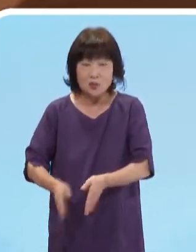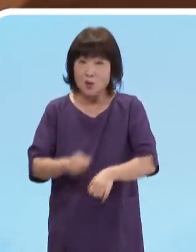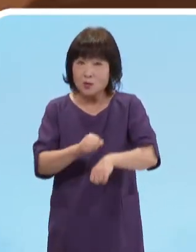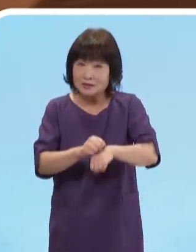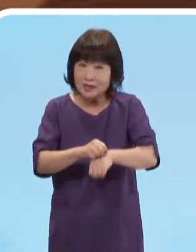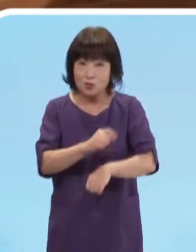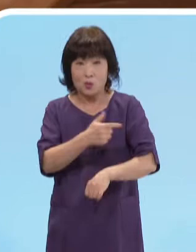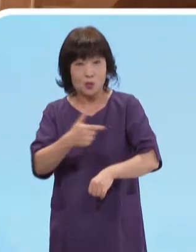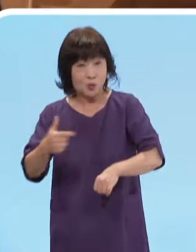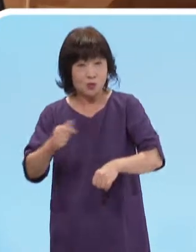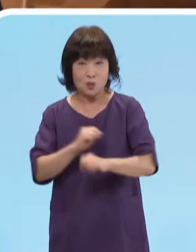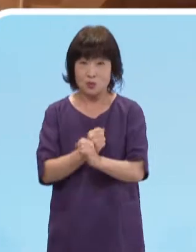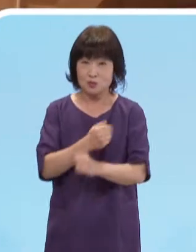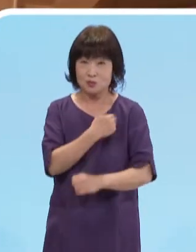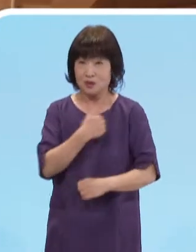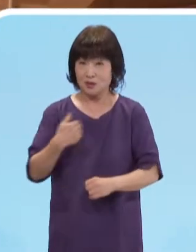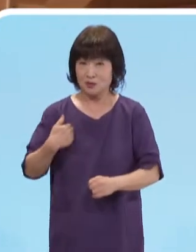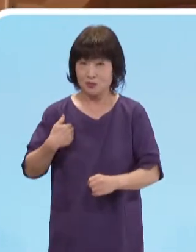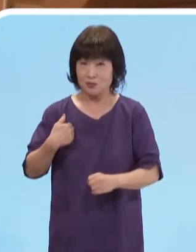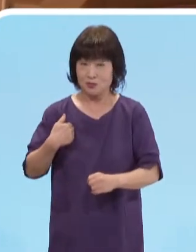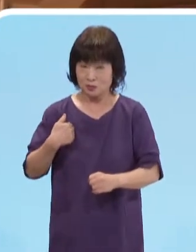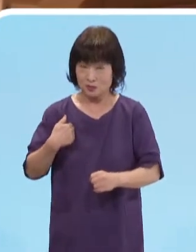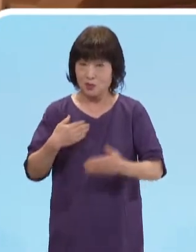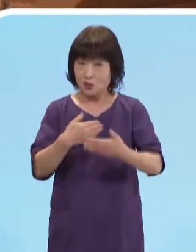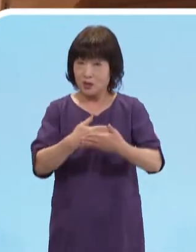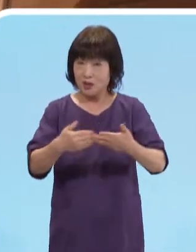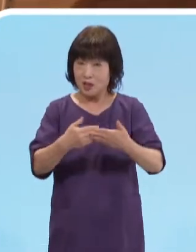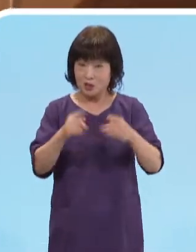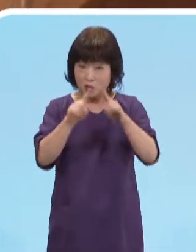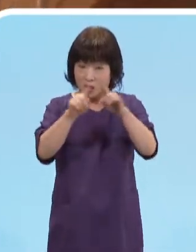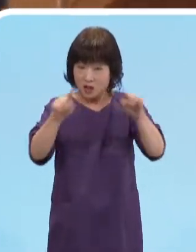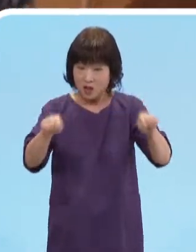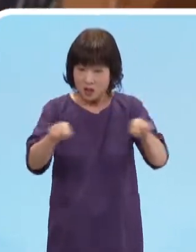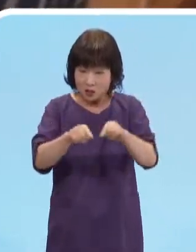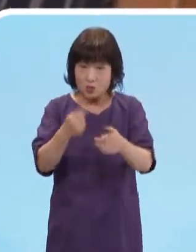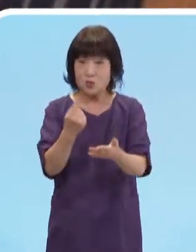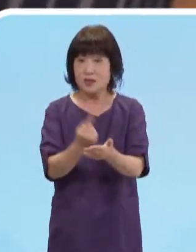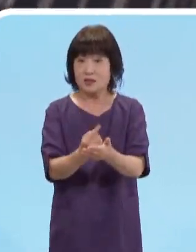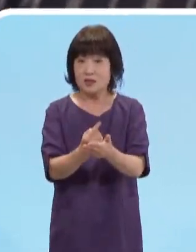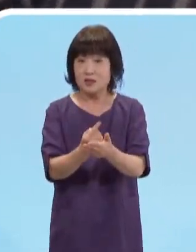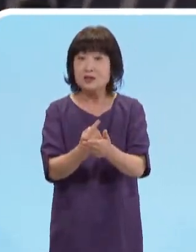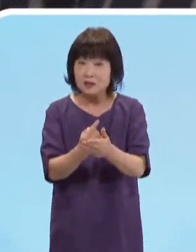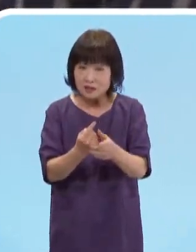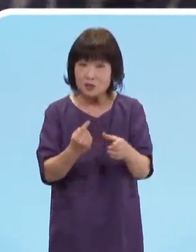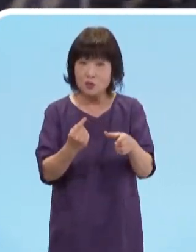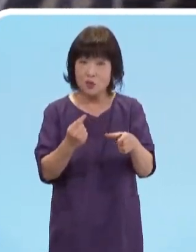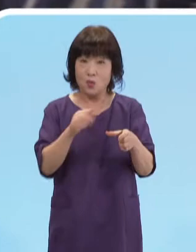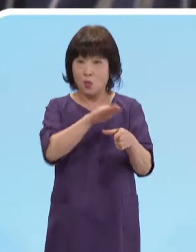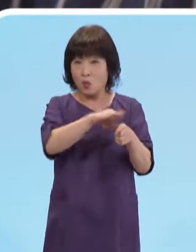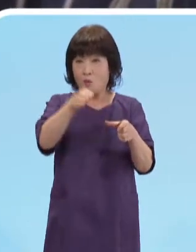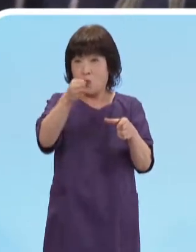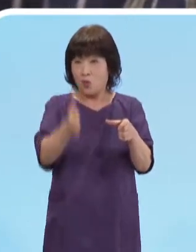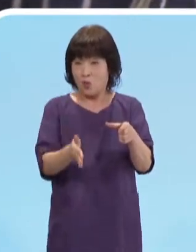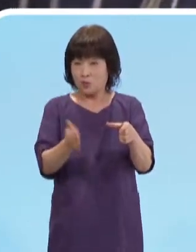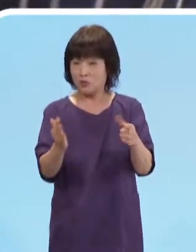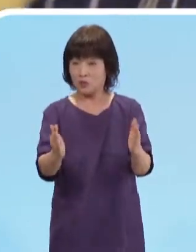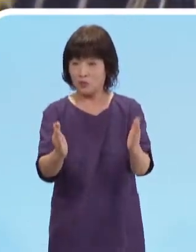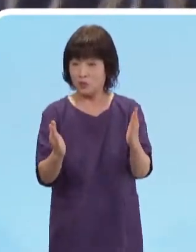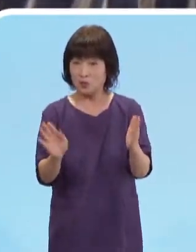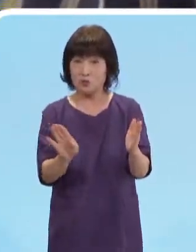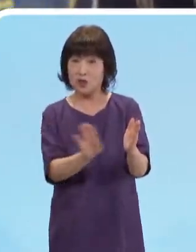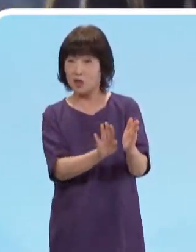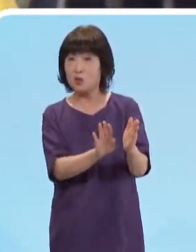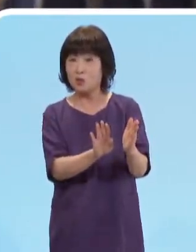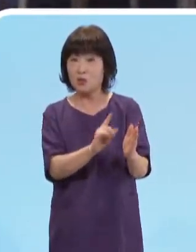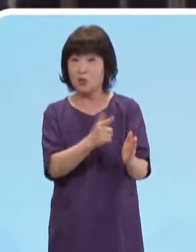風にしてみたりとか、この柄ですね、柄が本当は色はついてないんですけども、はい、いろいろとカラフルなものにした